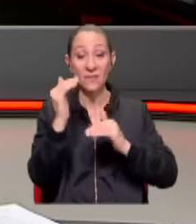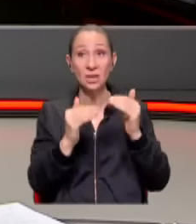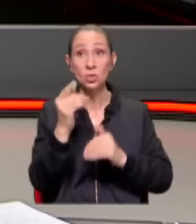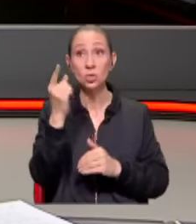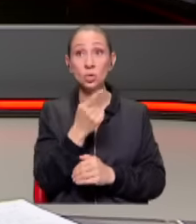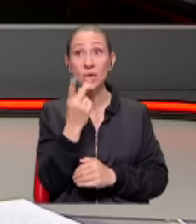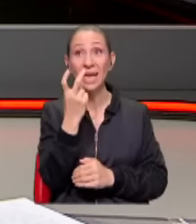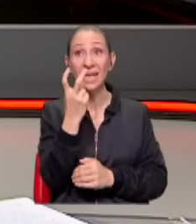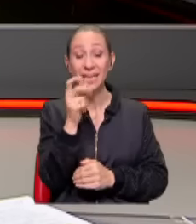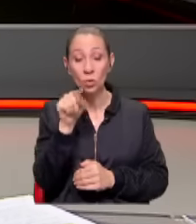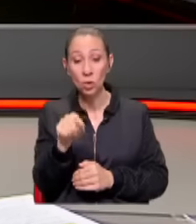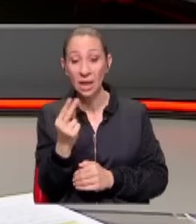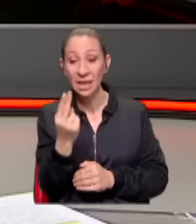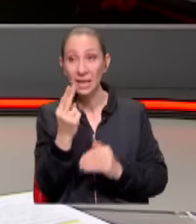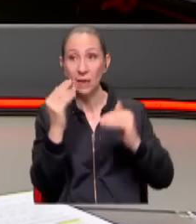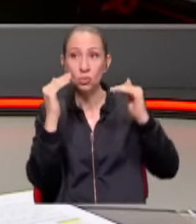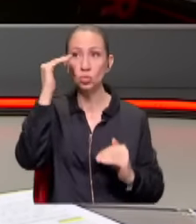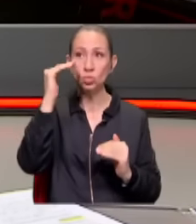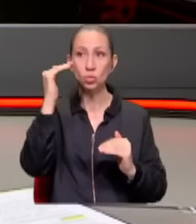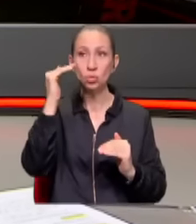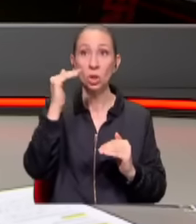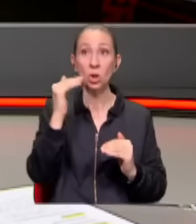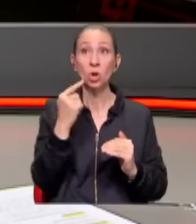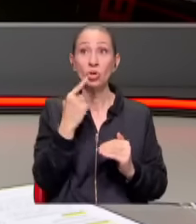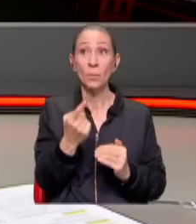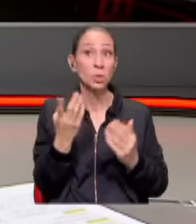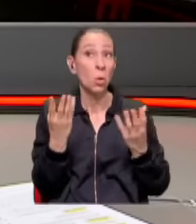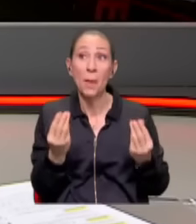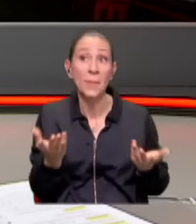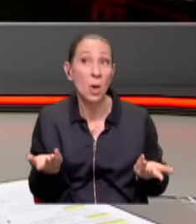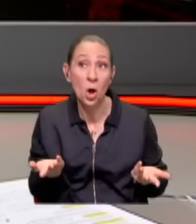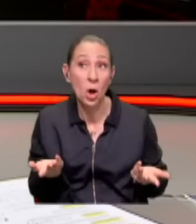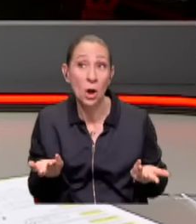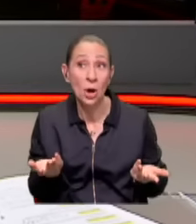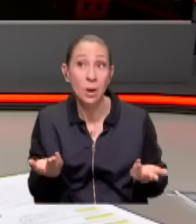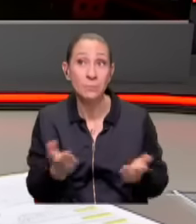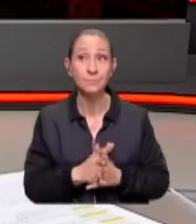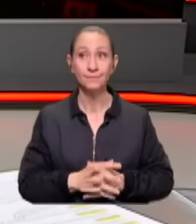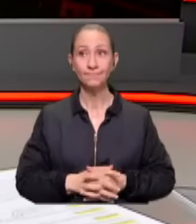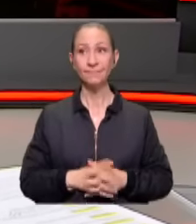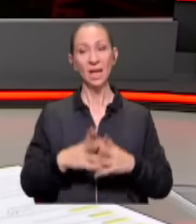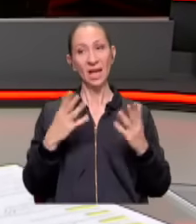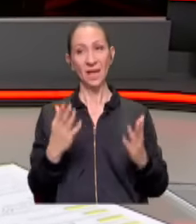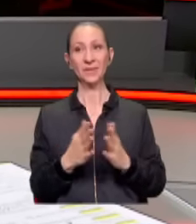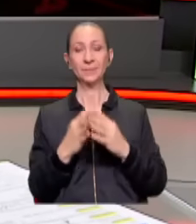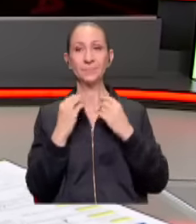Enflasyonsa %2,7'ye düşmüş. Demek ki olabiliyor. Evet.